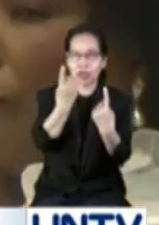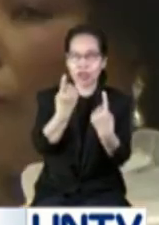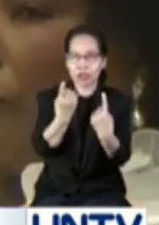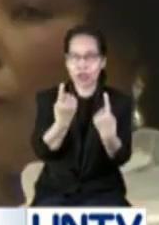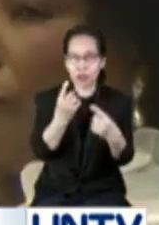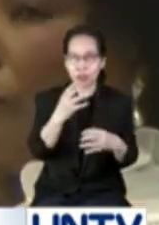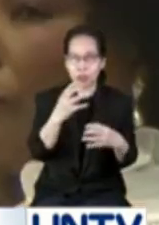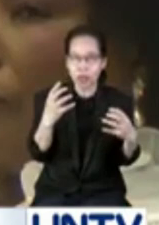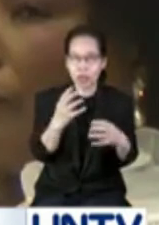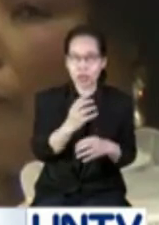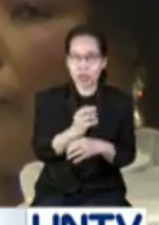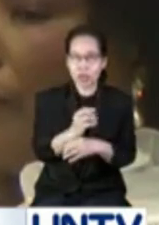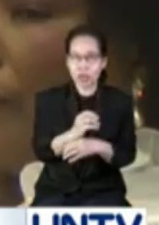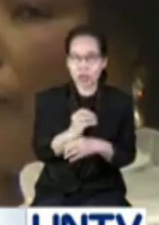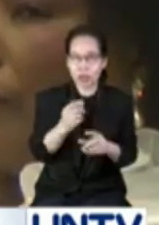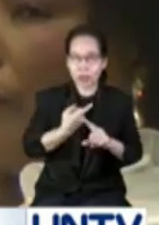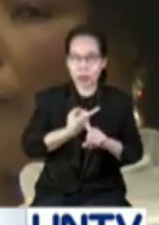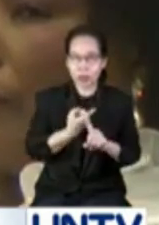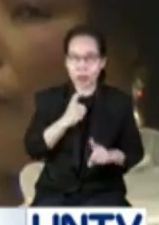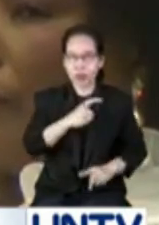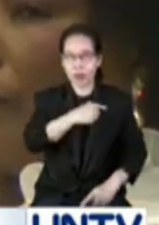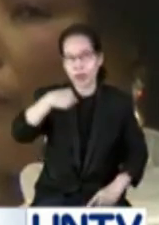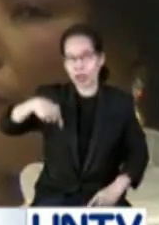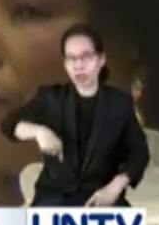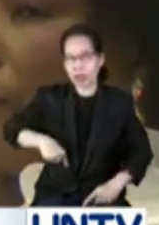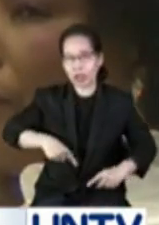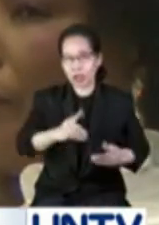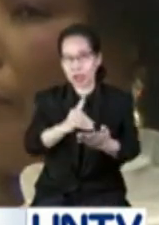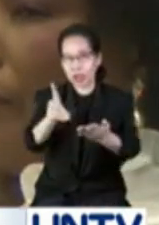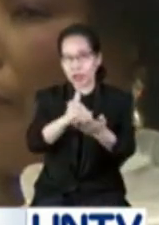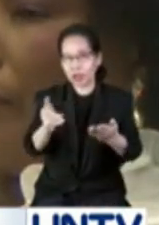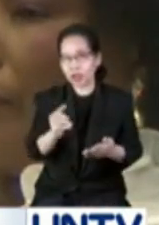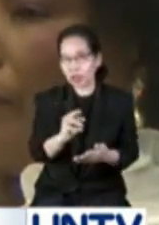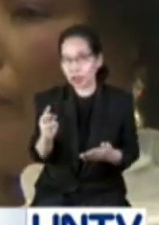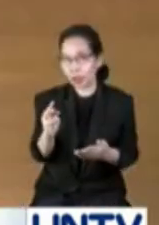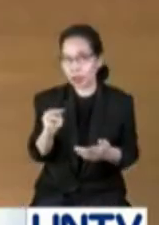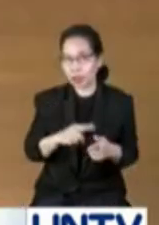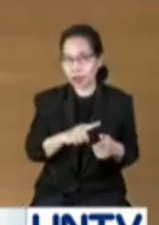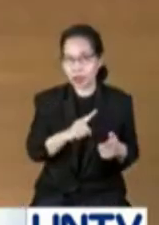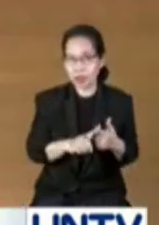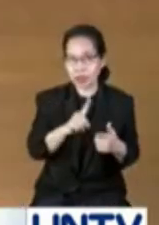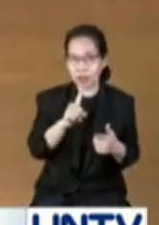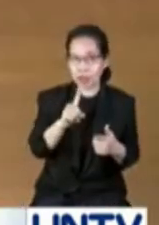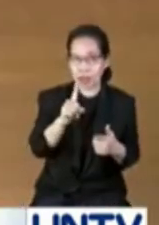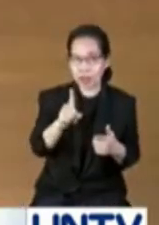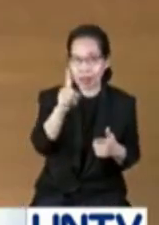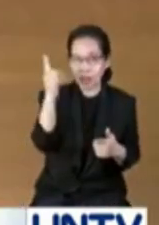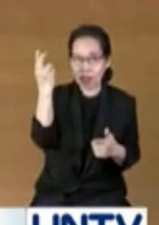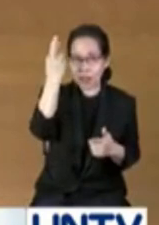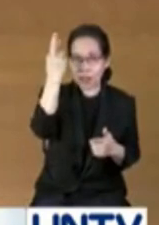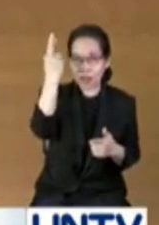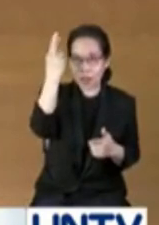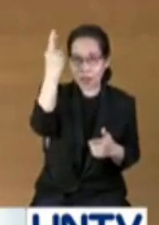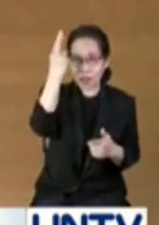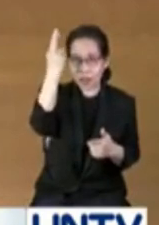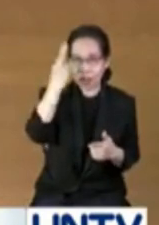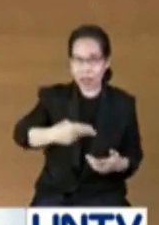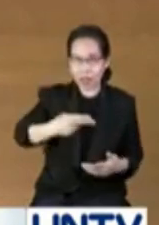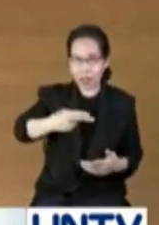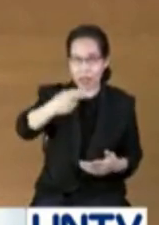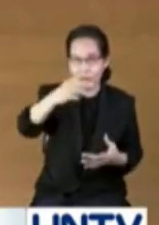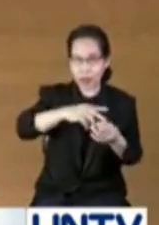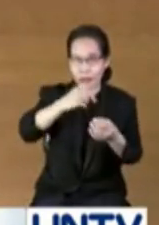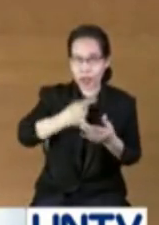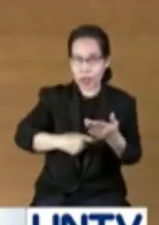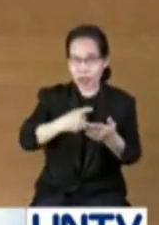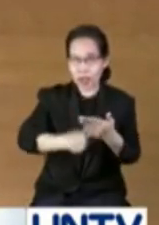China, ipinamigay na natin kaagad sa kanila. Isa sa mga dahilan ng pagtaas ng presyo ay